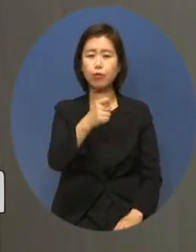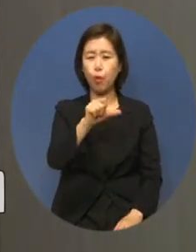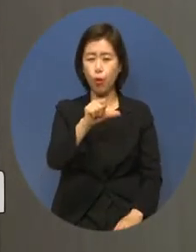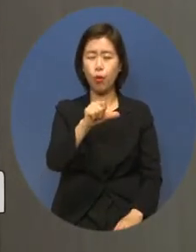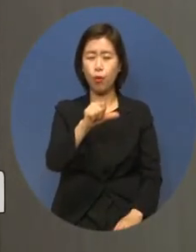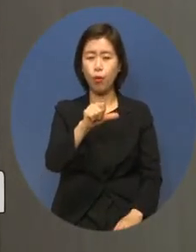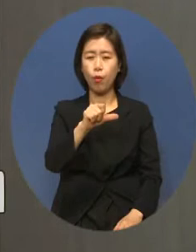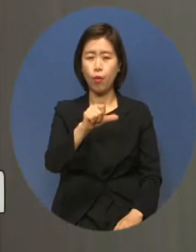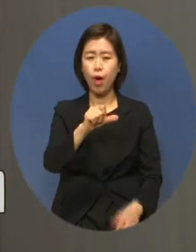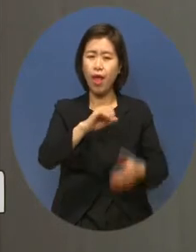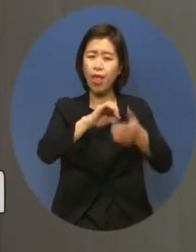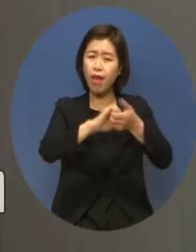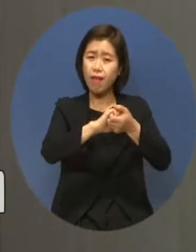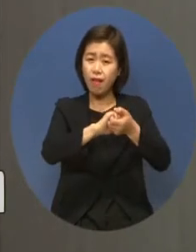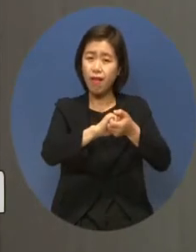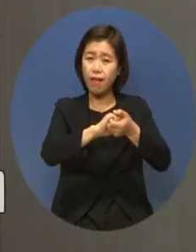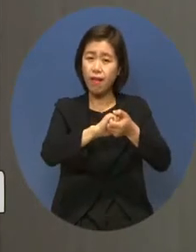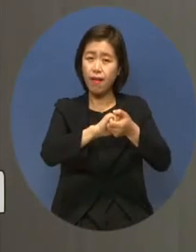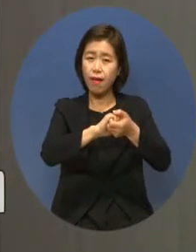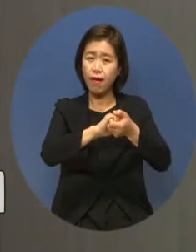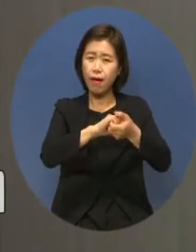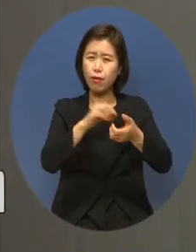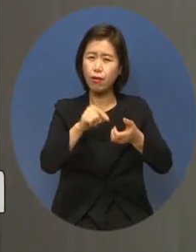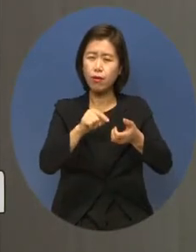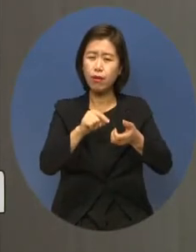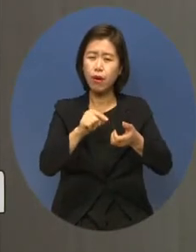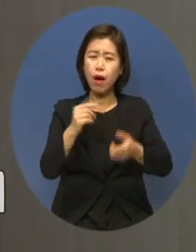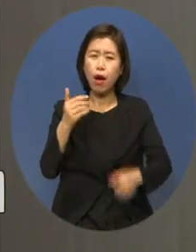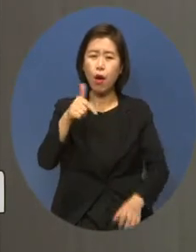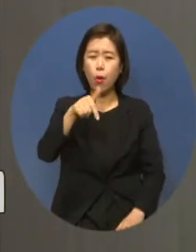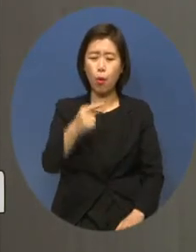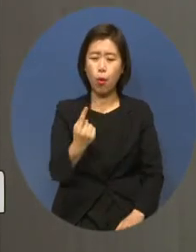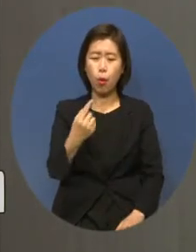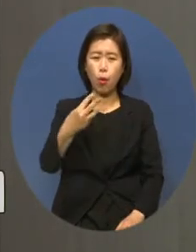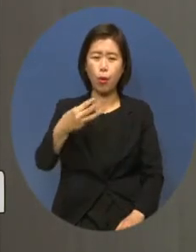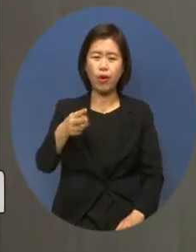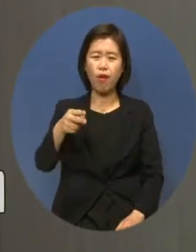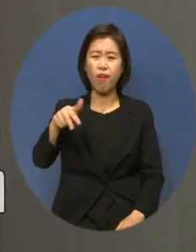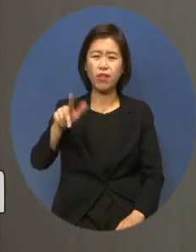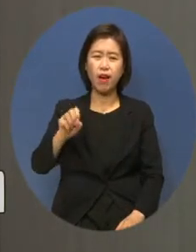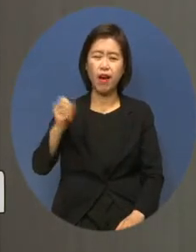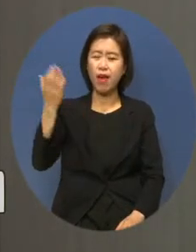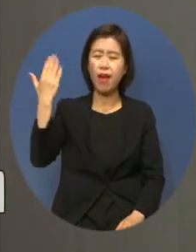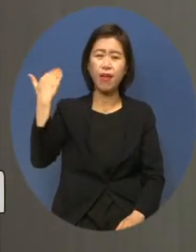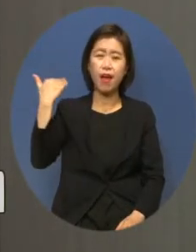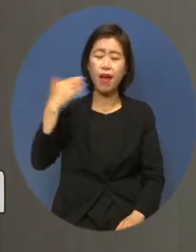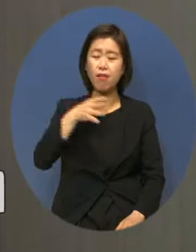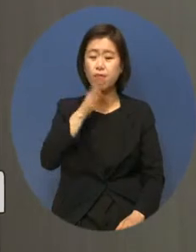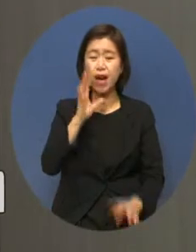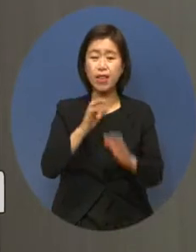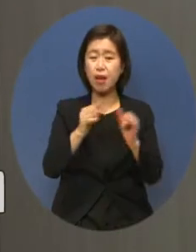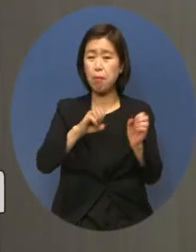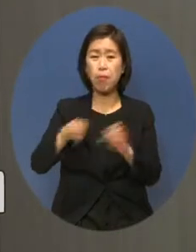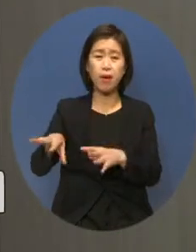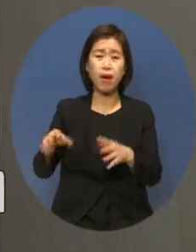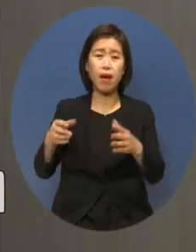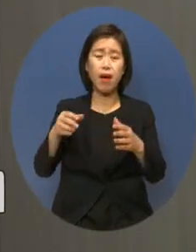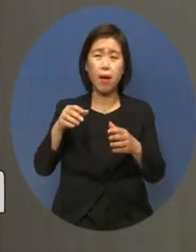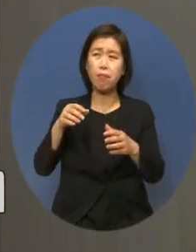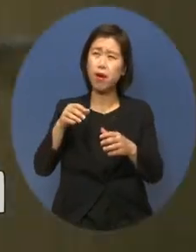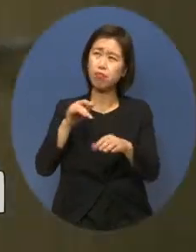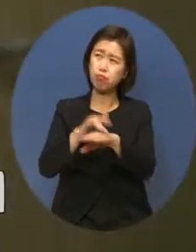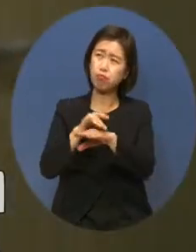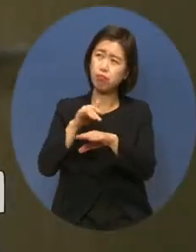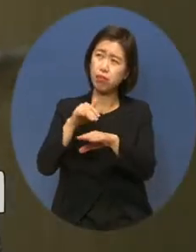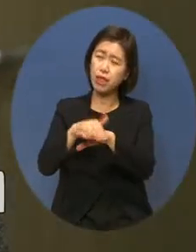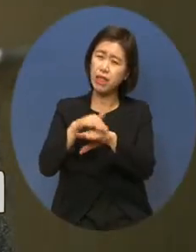현대판 고려장, 이런 별명을 갖고 있는 독소 조항이었었는데, 이 65세가, 사실 65세가 지난다고 해서, 노인이 된다고